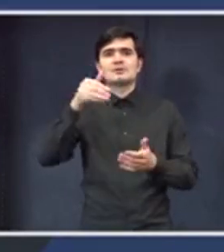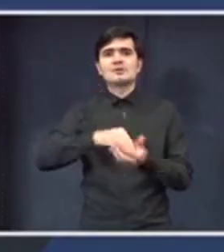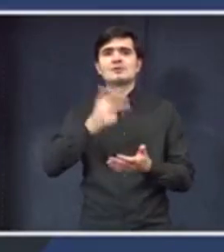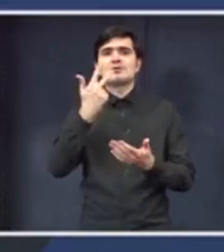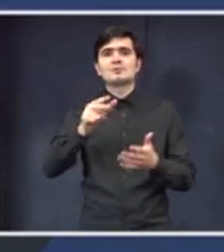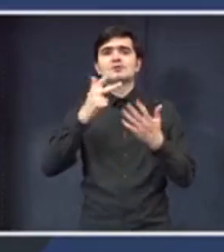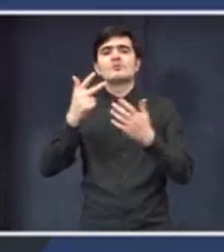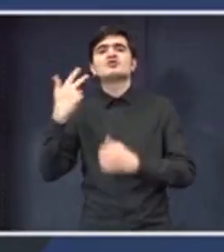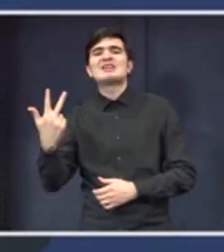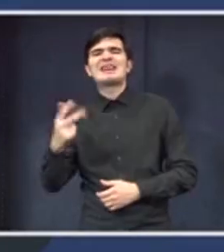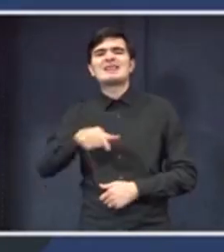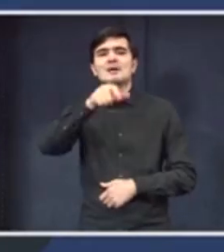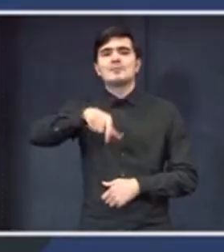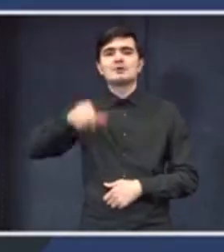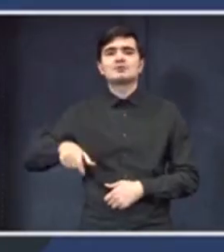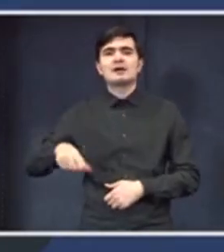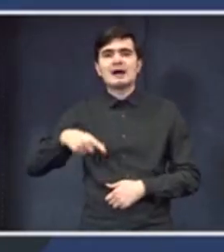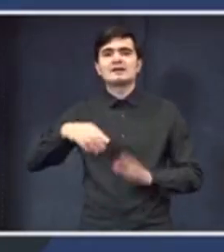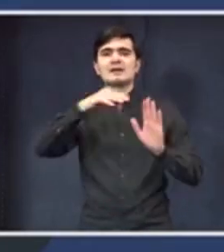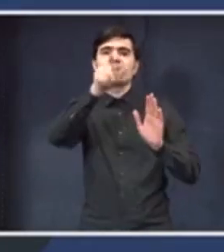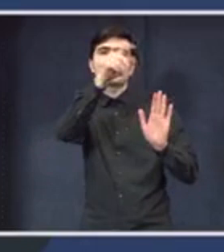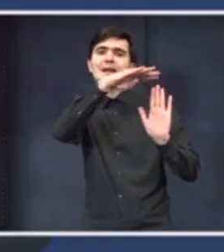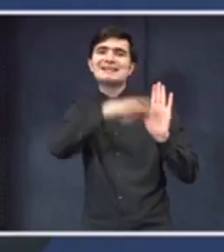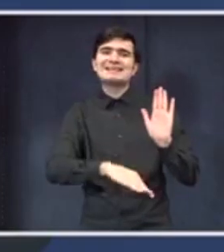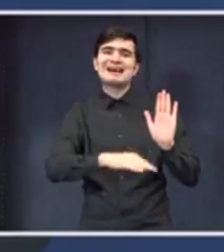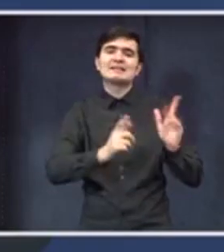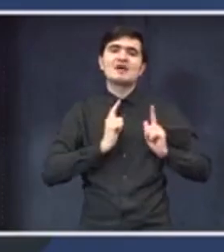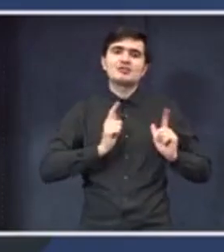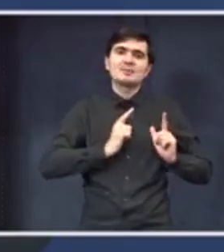767.883 de persoane înregistrate sau pe lista de așteptare în